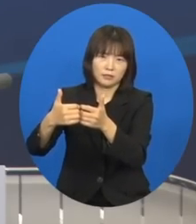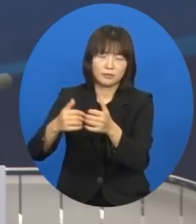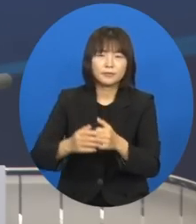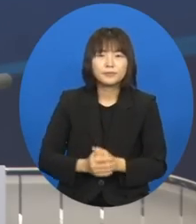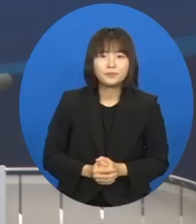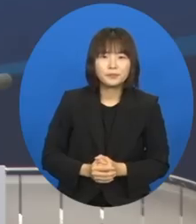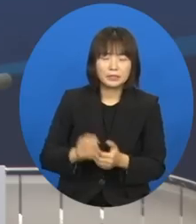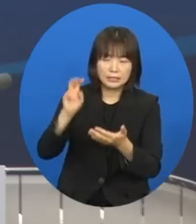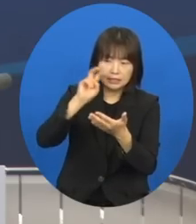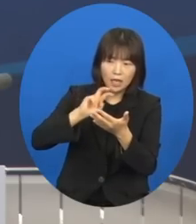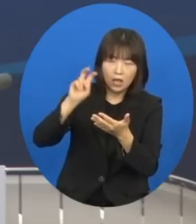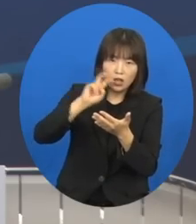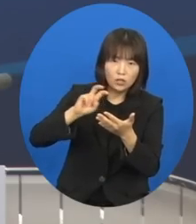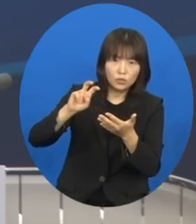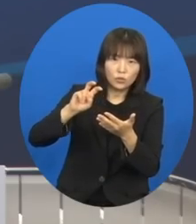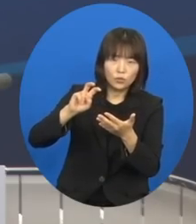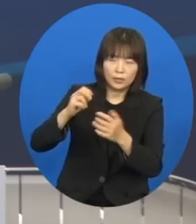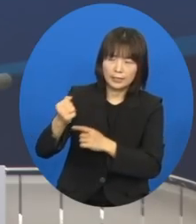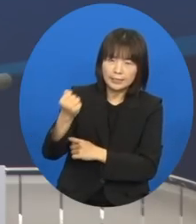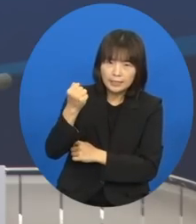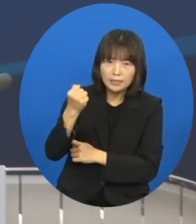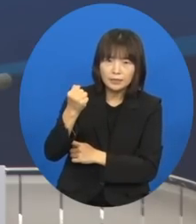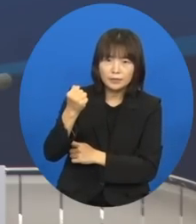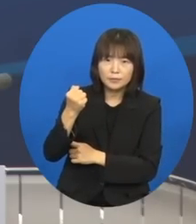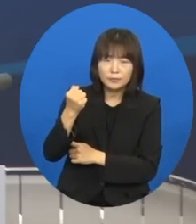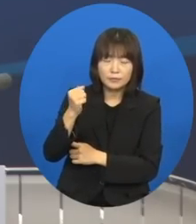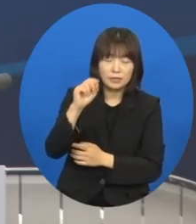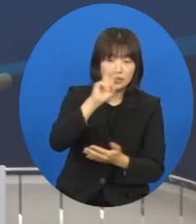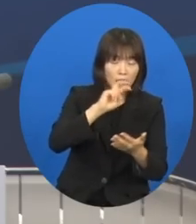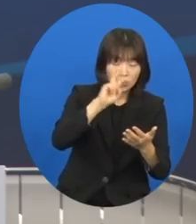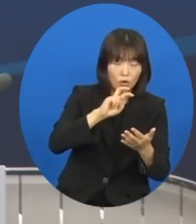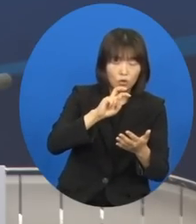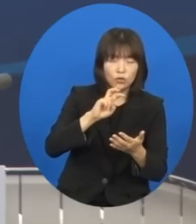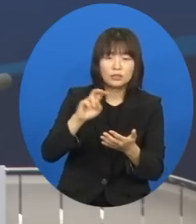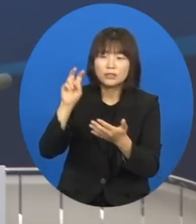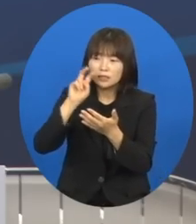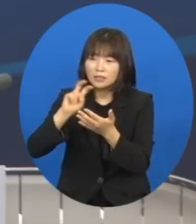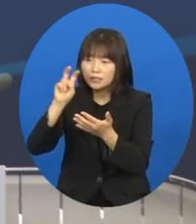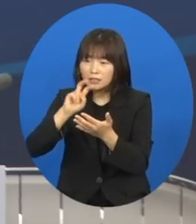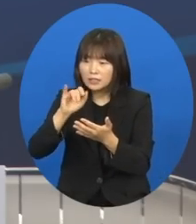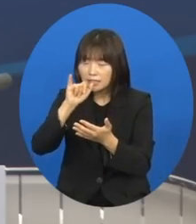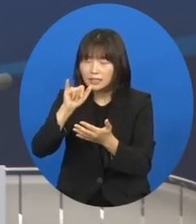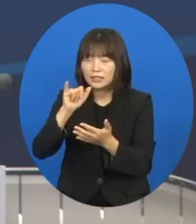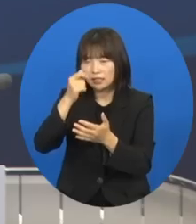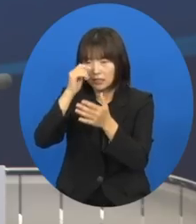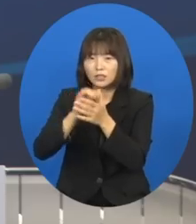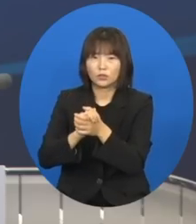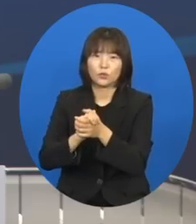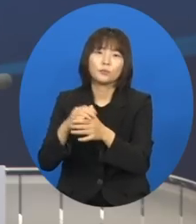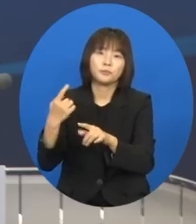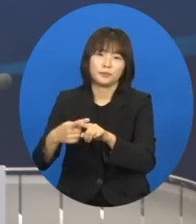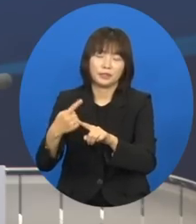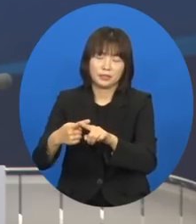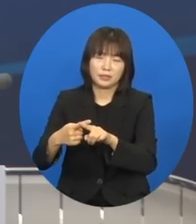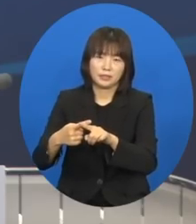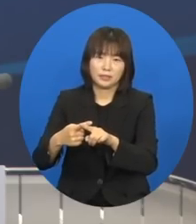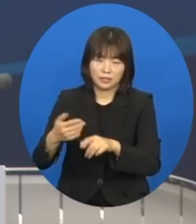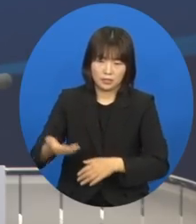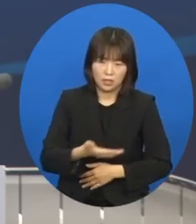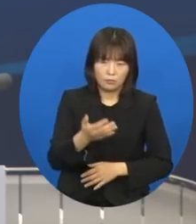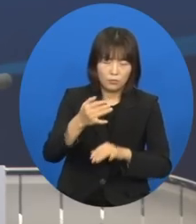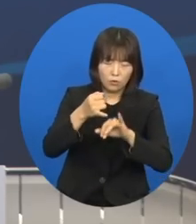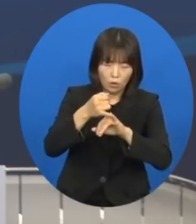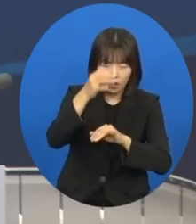찬송의 위력, 곡조 있는 기도입니다. 자, 이렇게 대적기도 여러분 꼭 기억하세요.